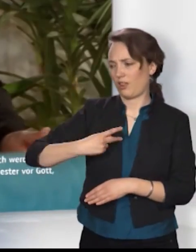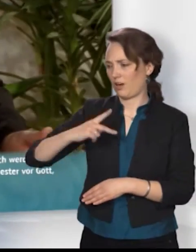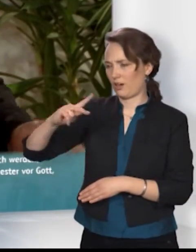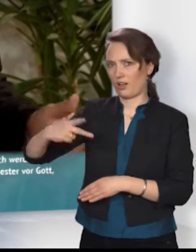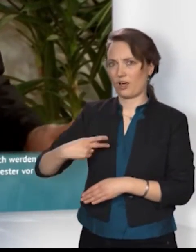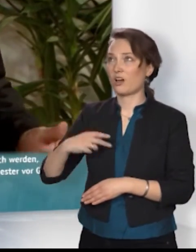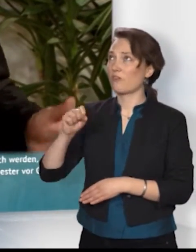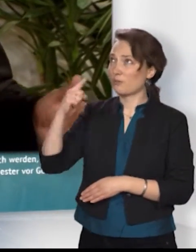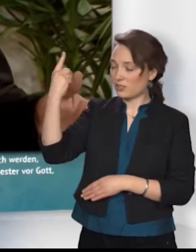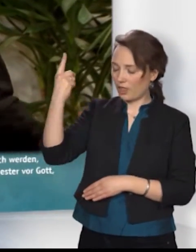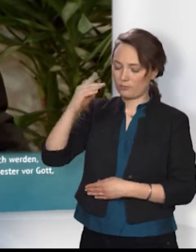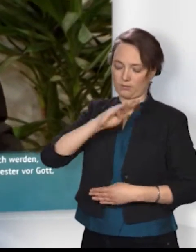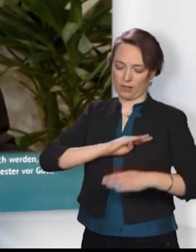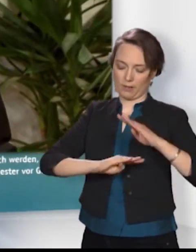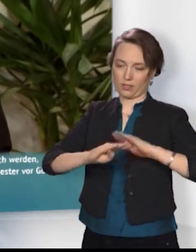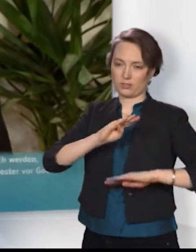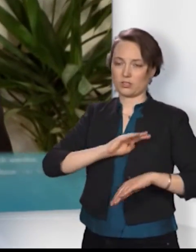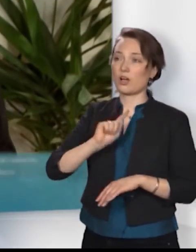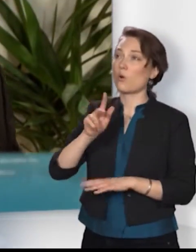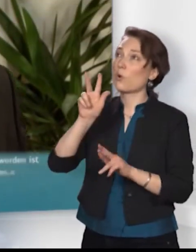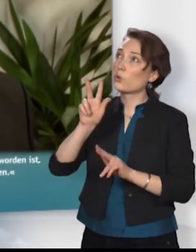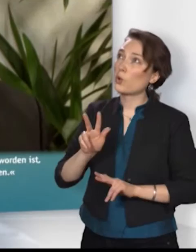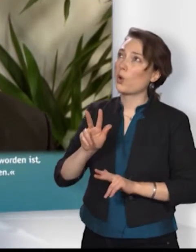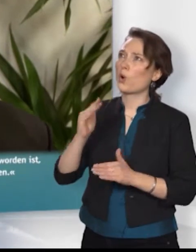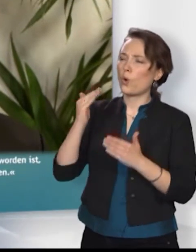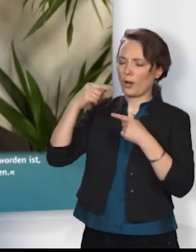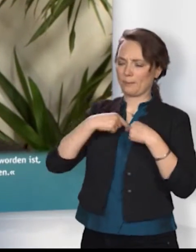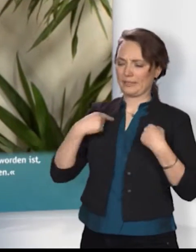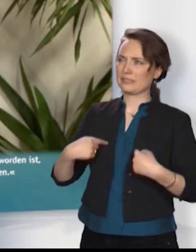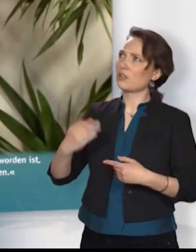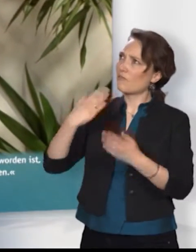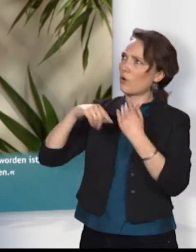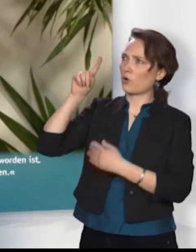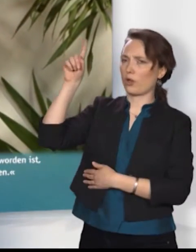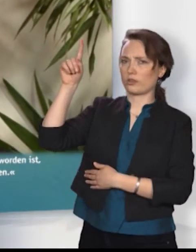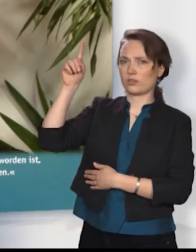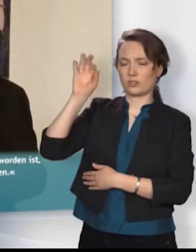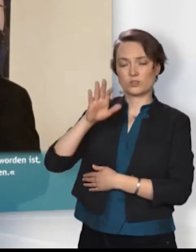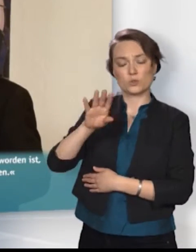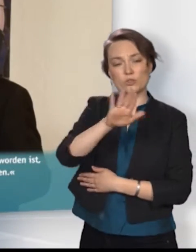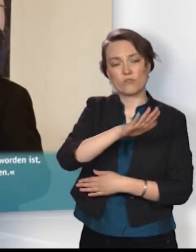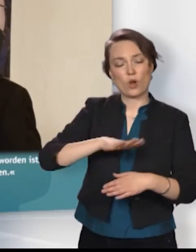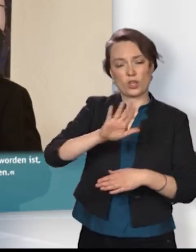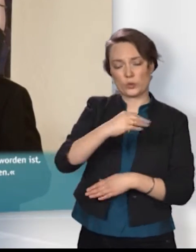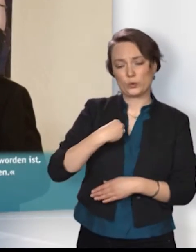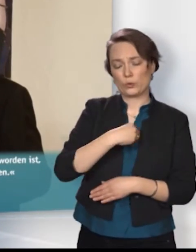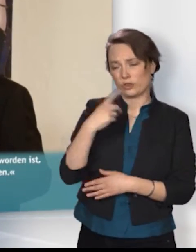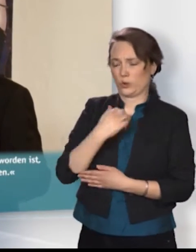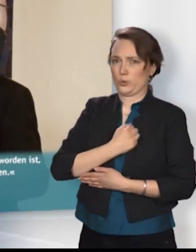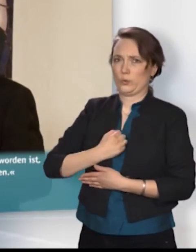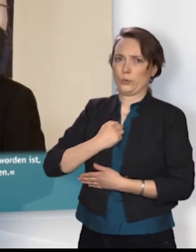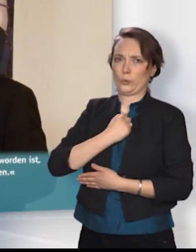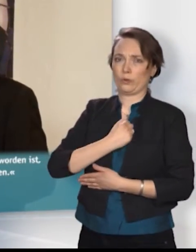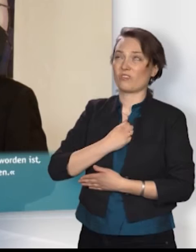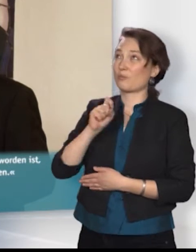vor Gott zu sühnen die Sünden des Volkes. Denn worin er selber gelitten hat